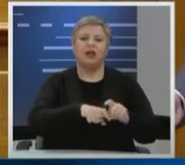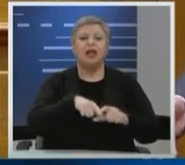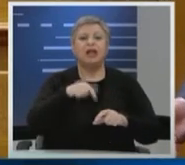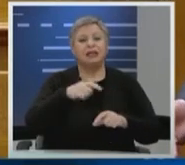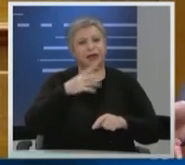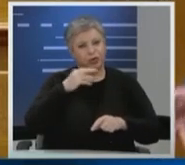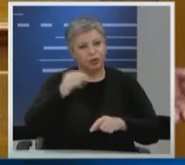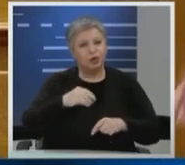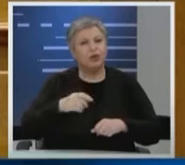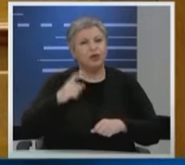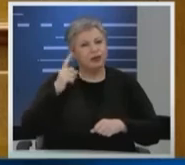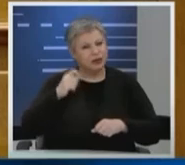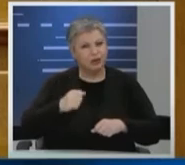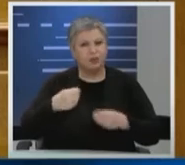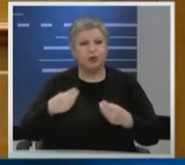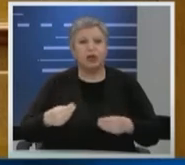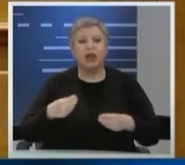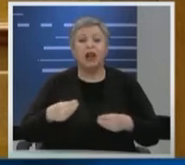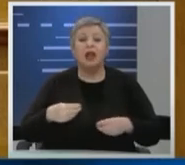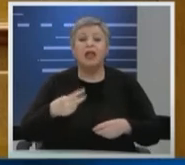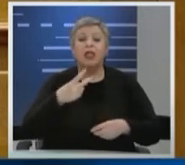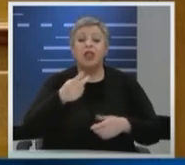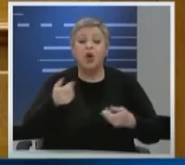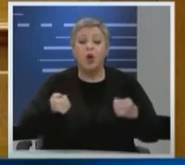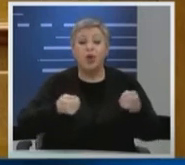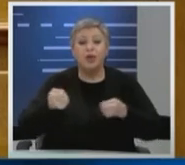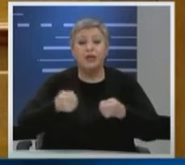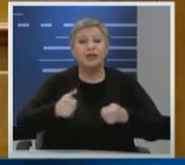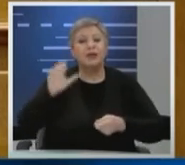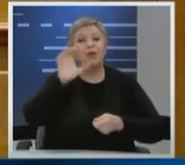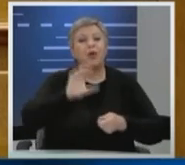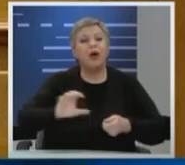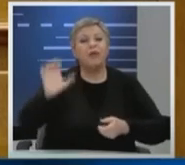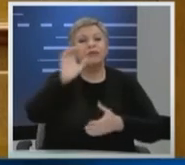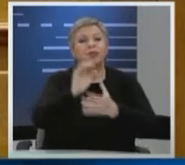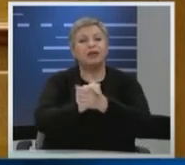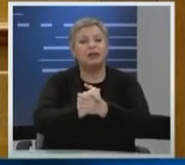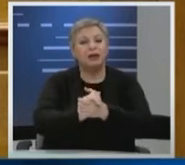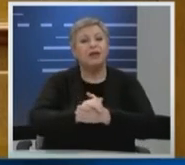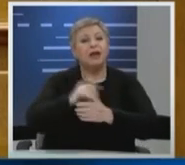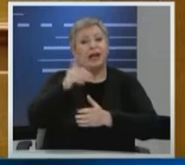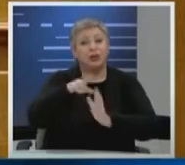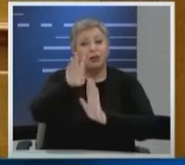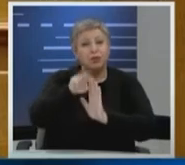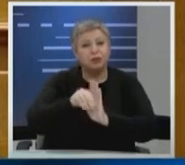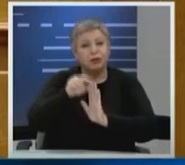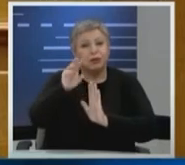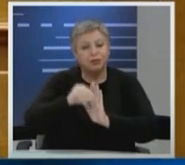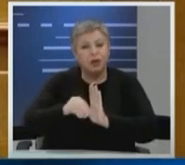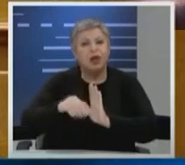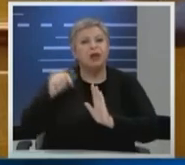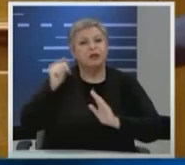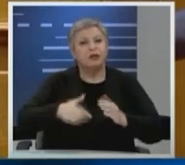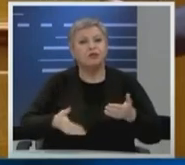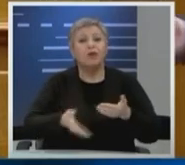τυχαίο ότι το τελευταίο διάστημα φέρατε δύο οδηγίες Ευρωπαϊκής Ένωσης που διευκολύνουν ακόμη περισσότερο τη δράση των ιδιωτικών